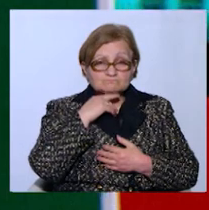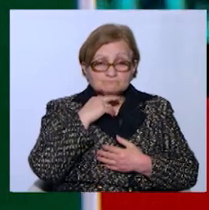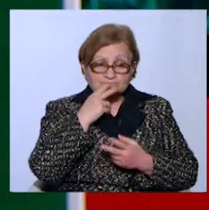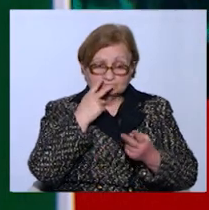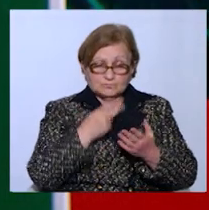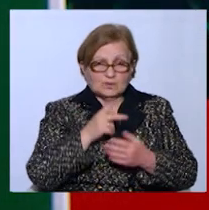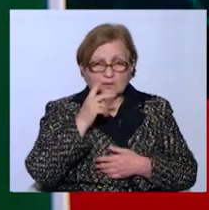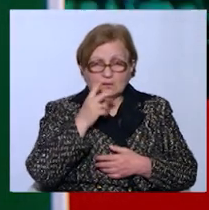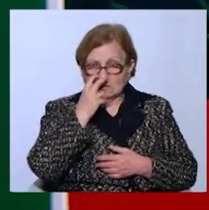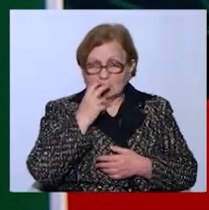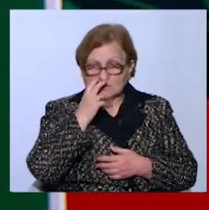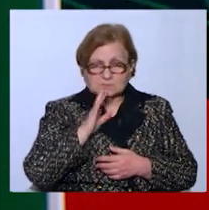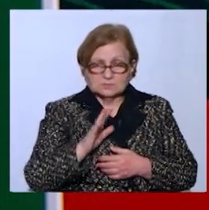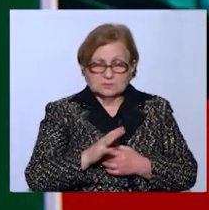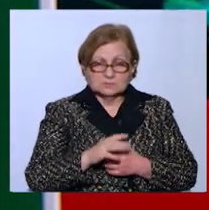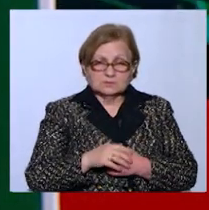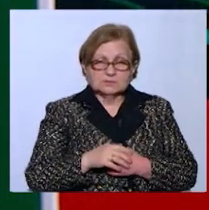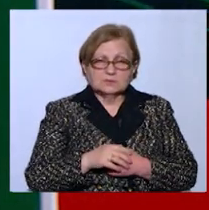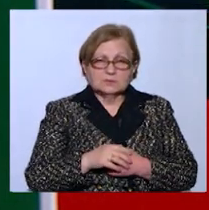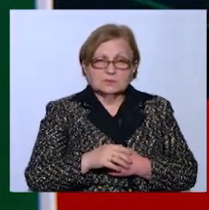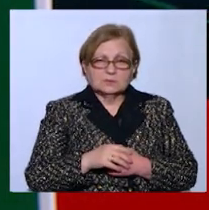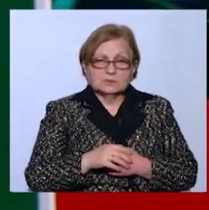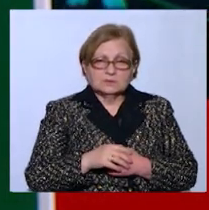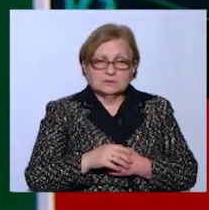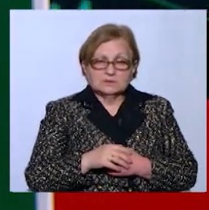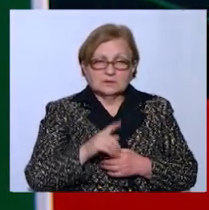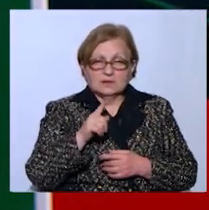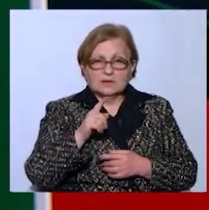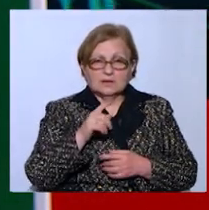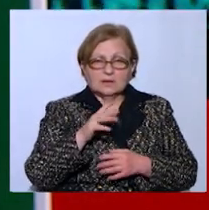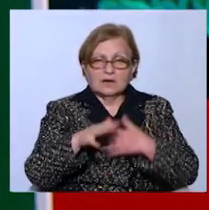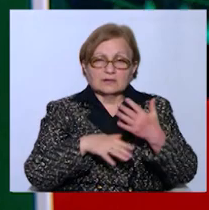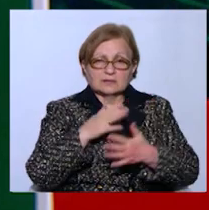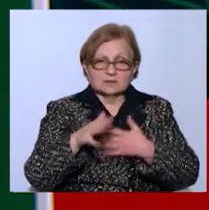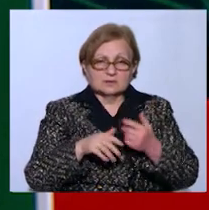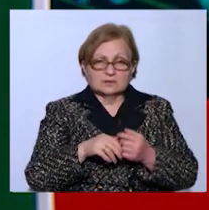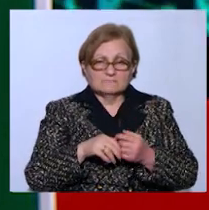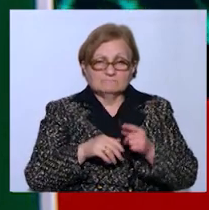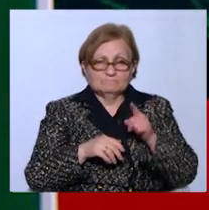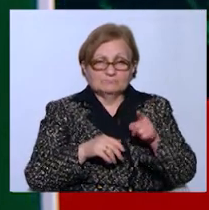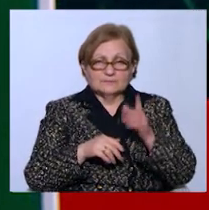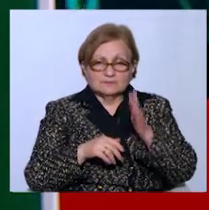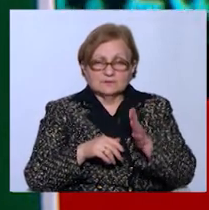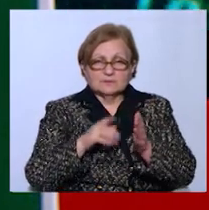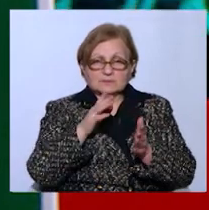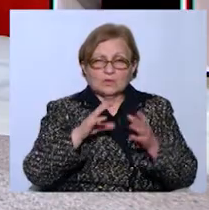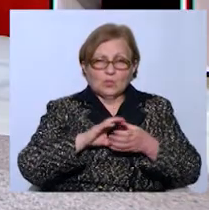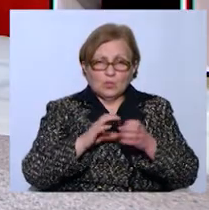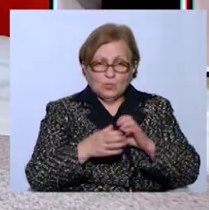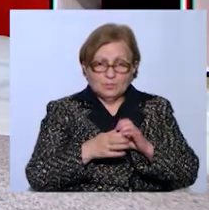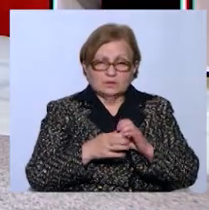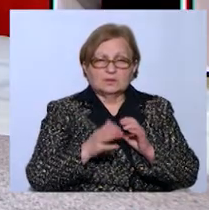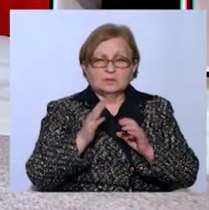დაგეზაროთ სურათზე დახედვა და არაგერიოთ შემდეგ თვლა. იქ იქნება კუბი, იქ იქნება